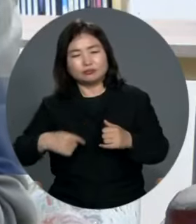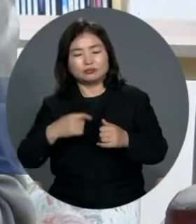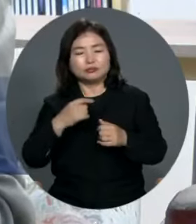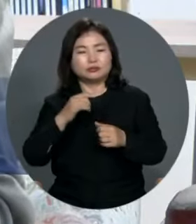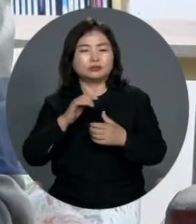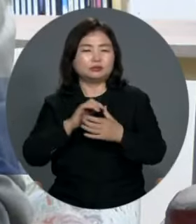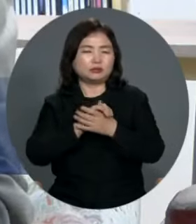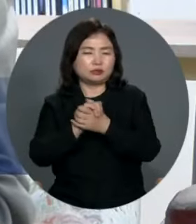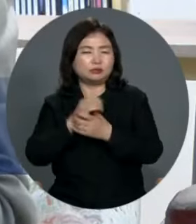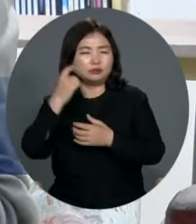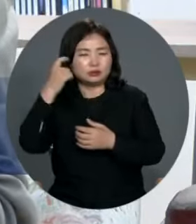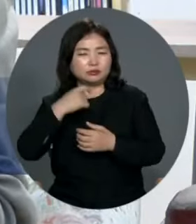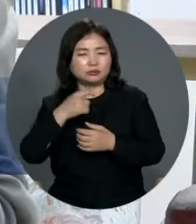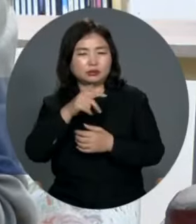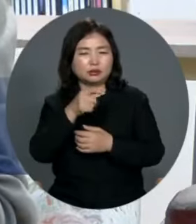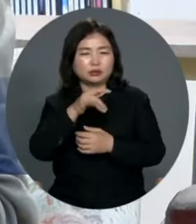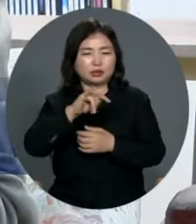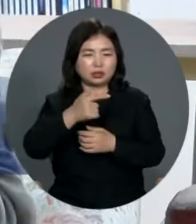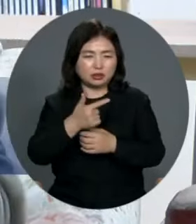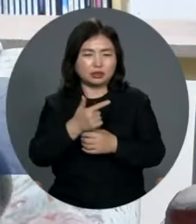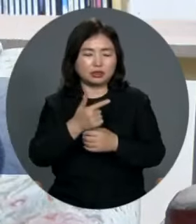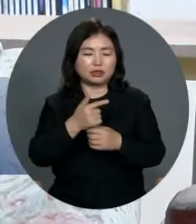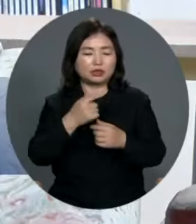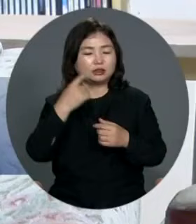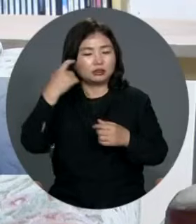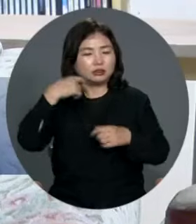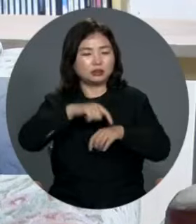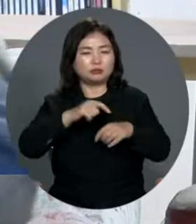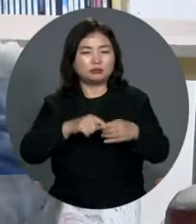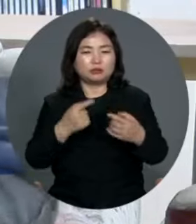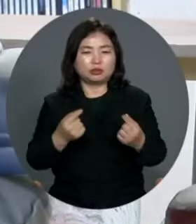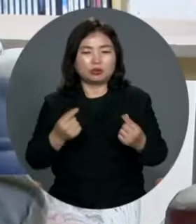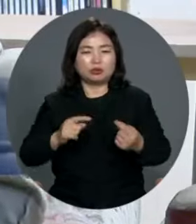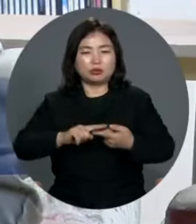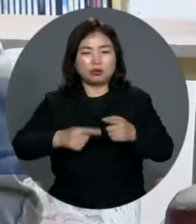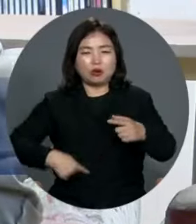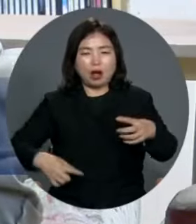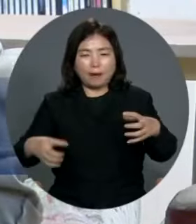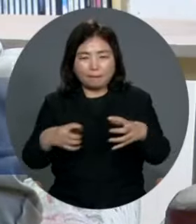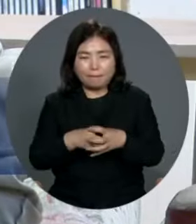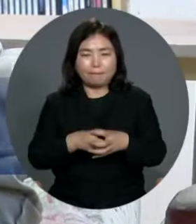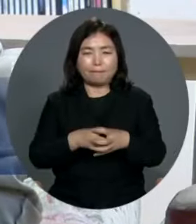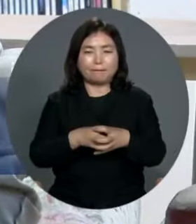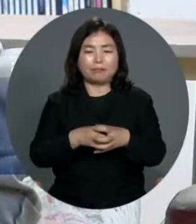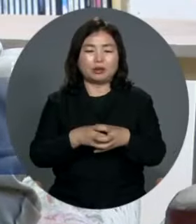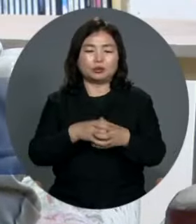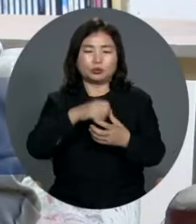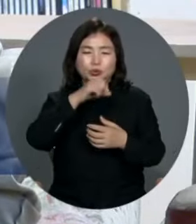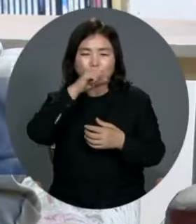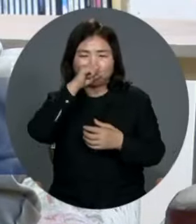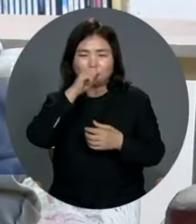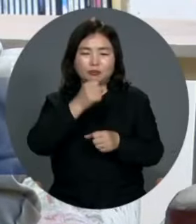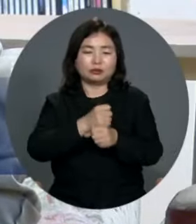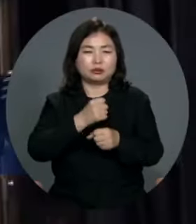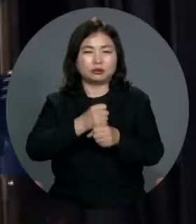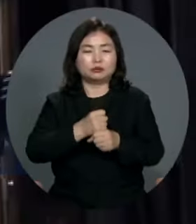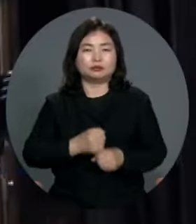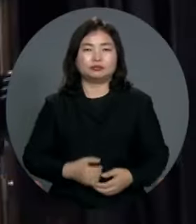연민의 정이지만 서로가 힘을 내쳐서 서로 어울려서 좋은 걸